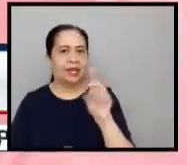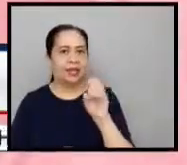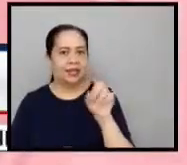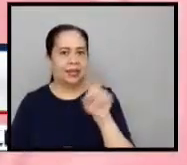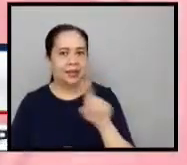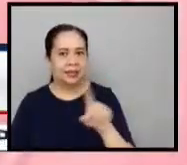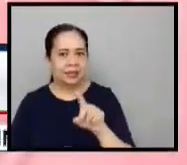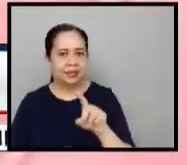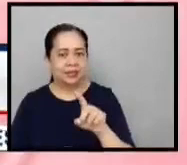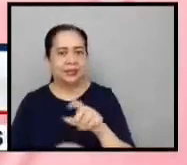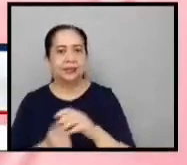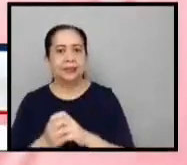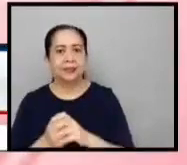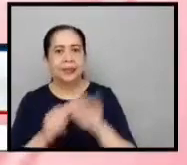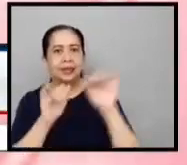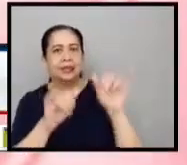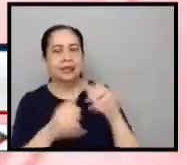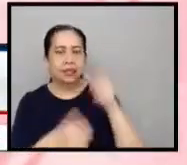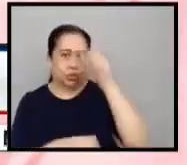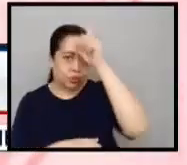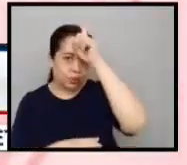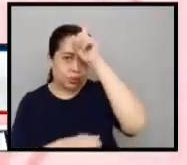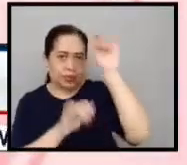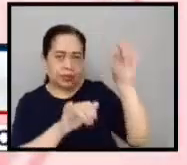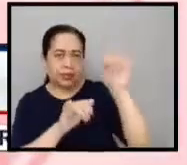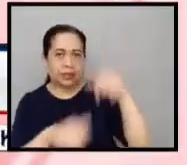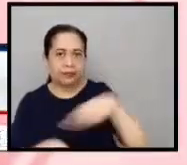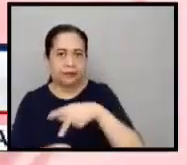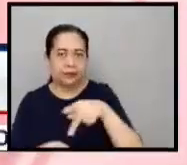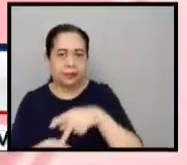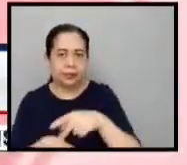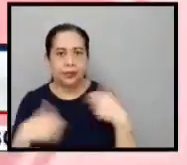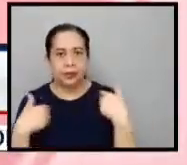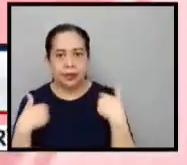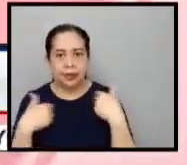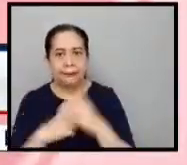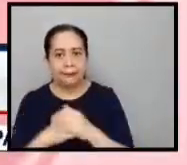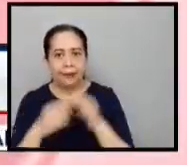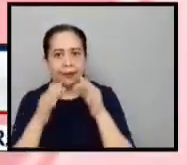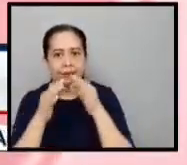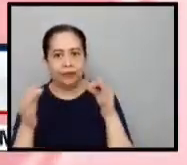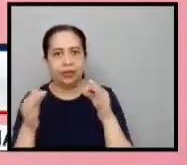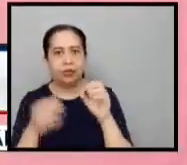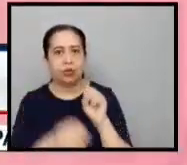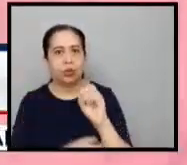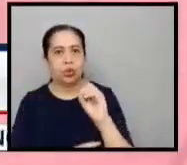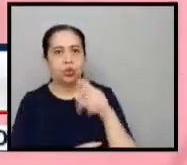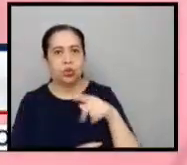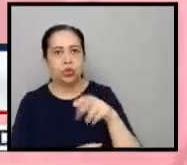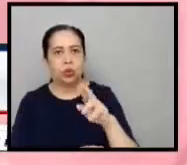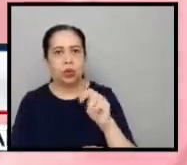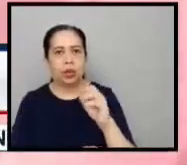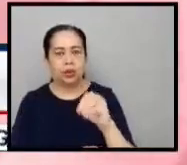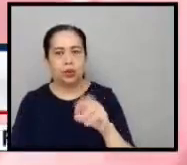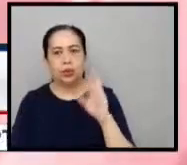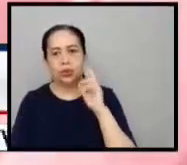Andion Fernandez Ching na naka-base sa Germany. At dito naman po sa Pilipinas, meron po tayo isang sikat na soprano po natin, si Miss Rachel